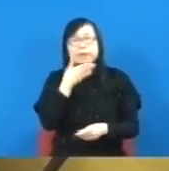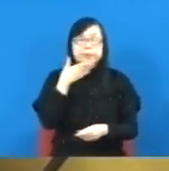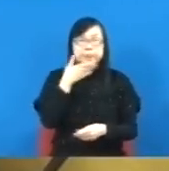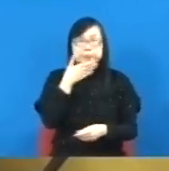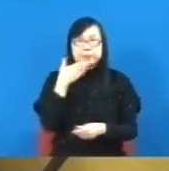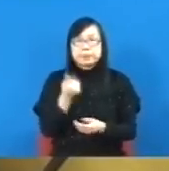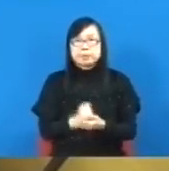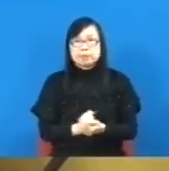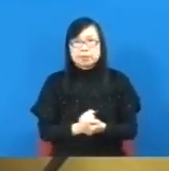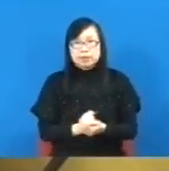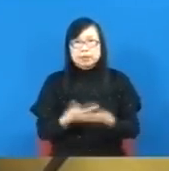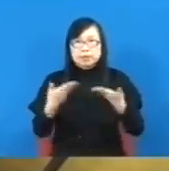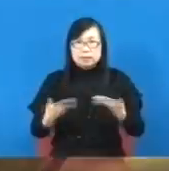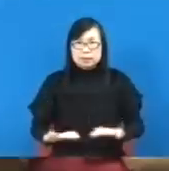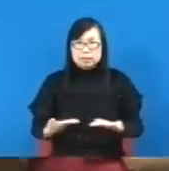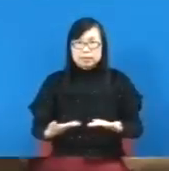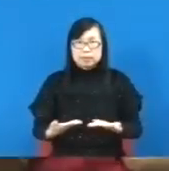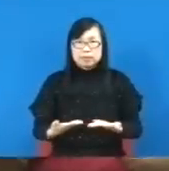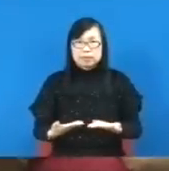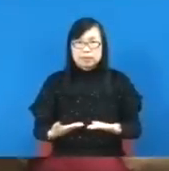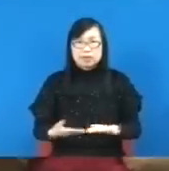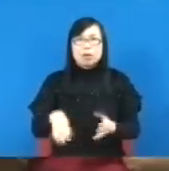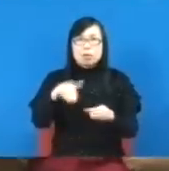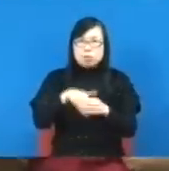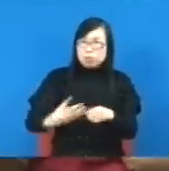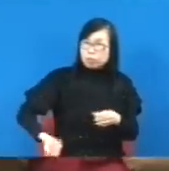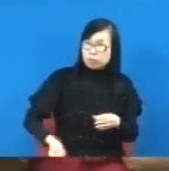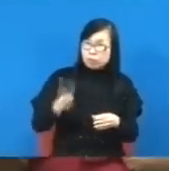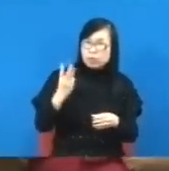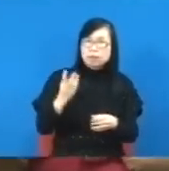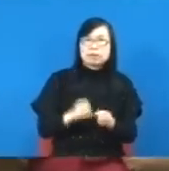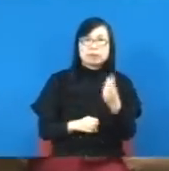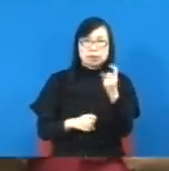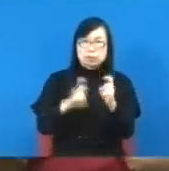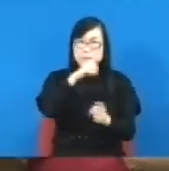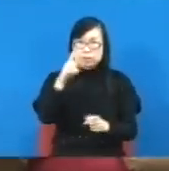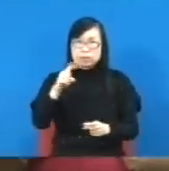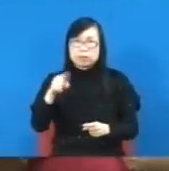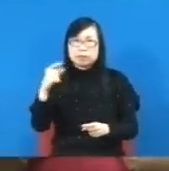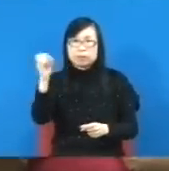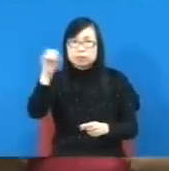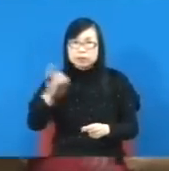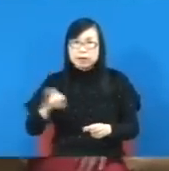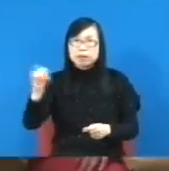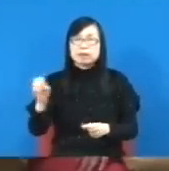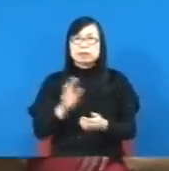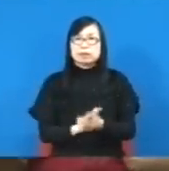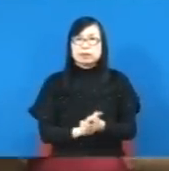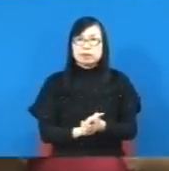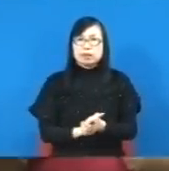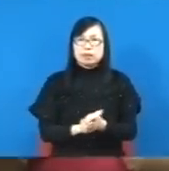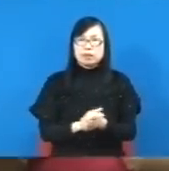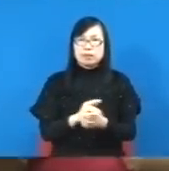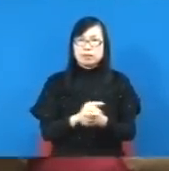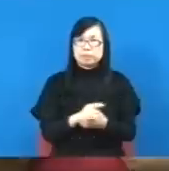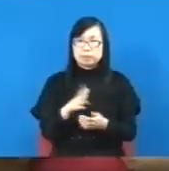知啦。咁佢就話今次即係當選99.9%，食緊次除咗李鵬之外咧。就佢